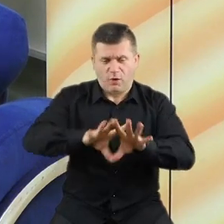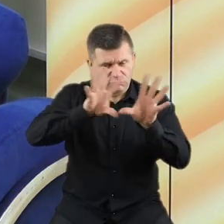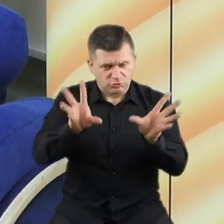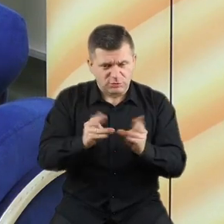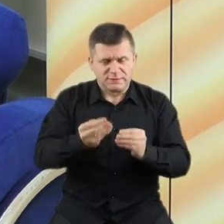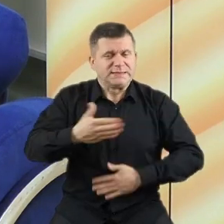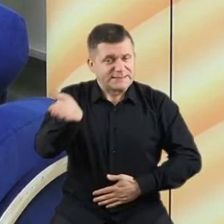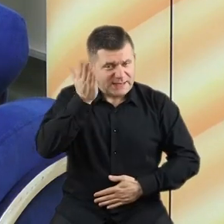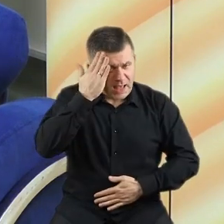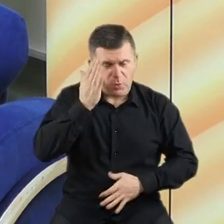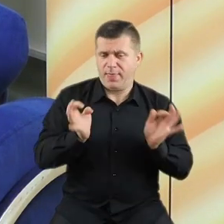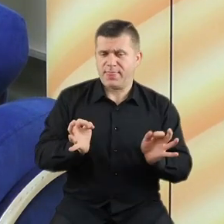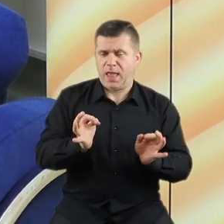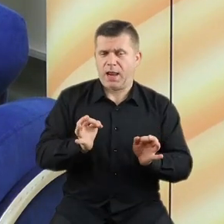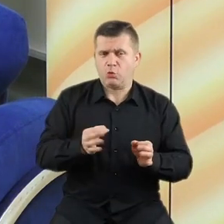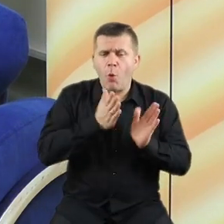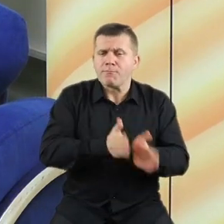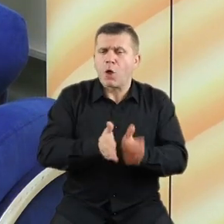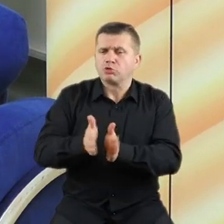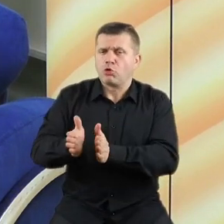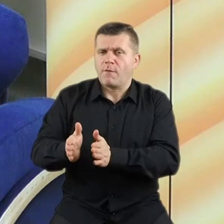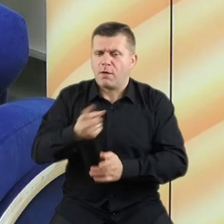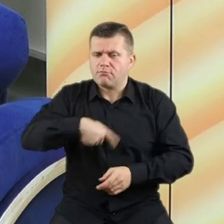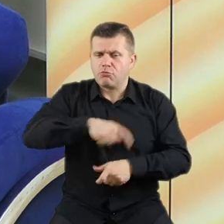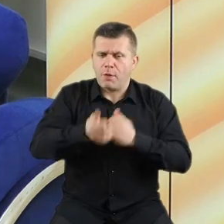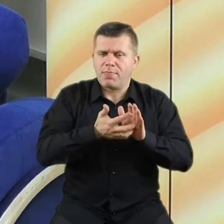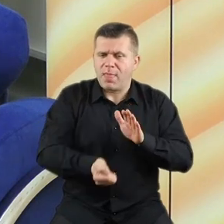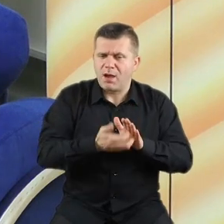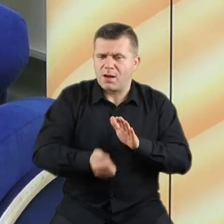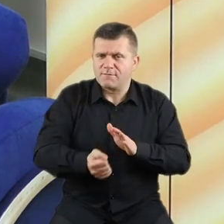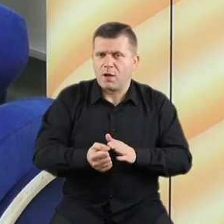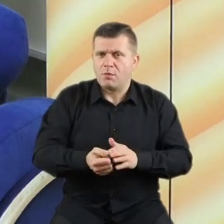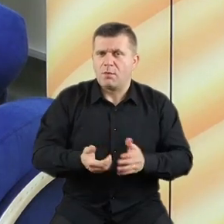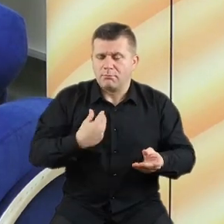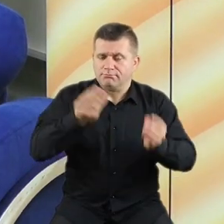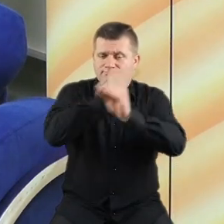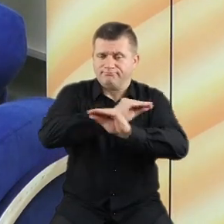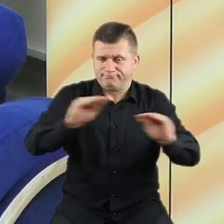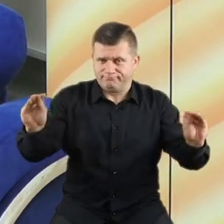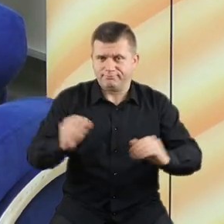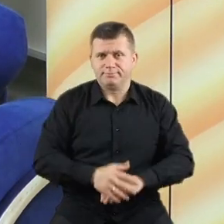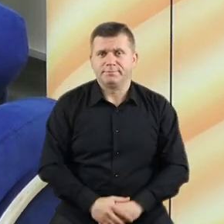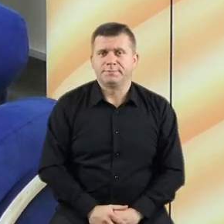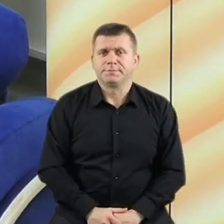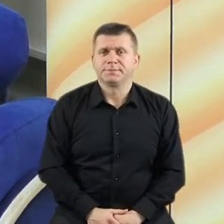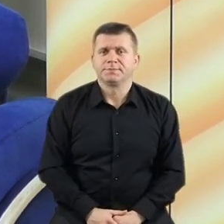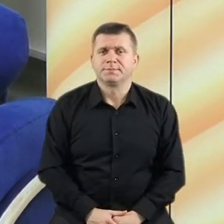jednak to wszystko znałam, tylko teraz sobie już to systematyzowałam, nagrywałam. Więc proszę Państwa, proszę